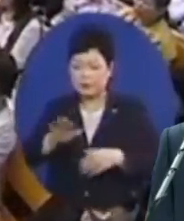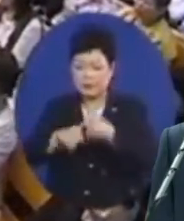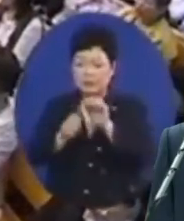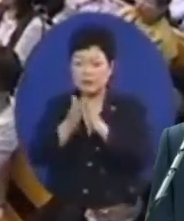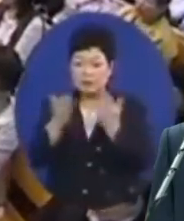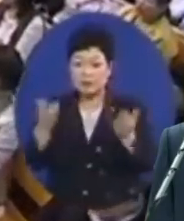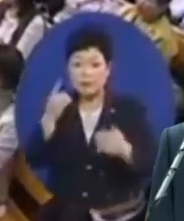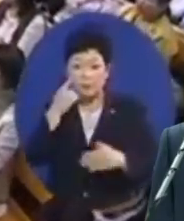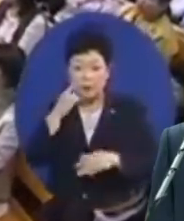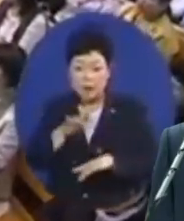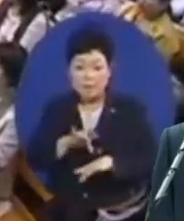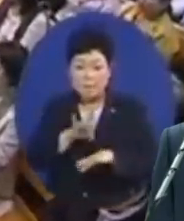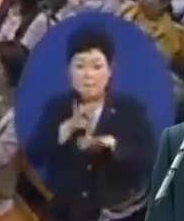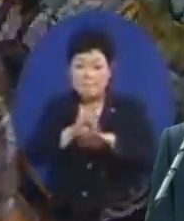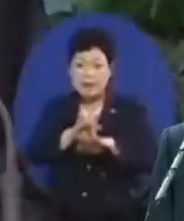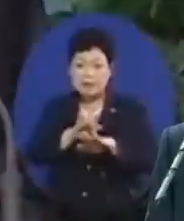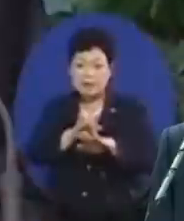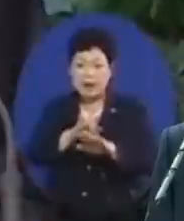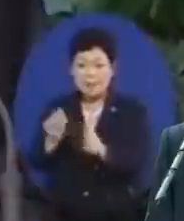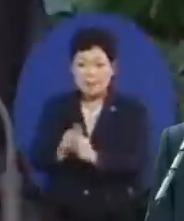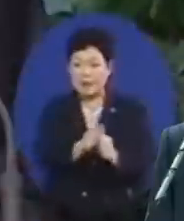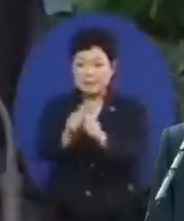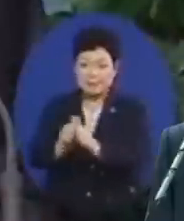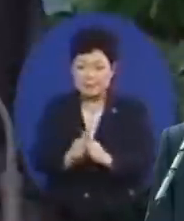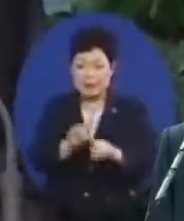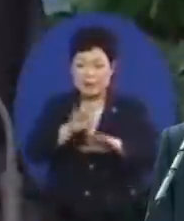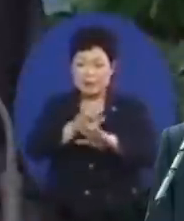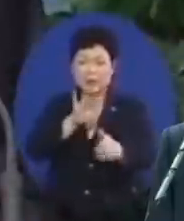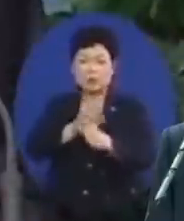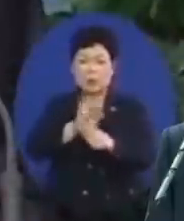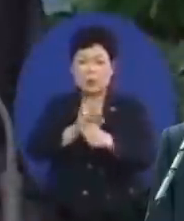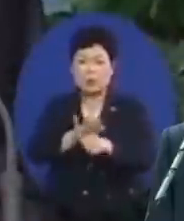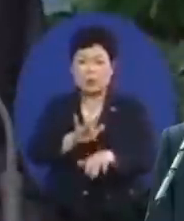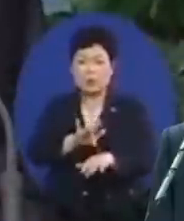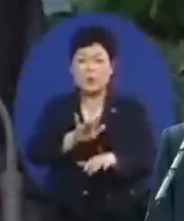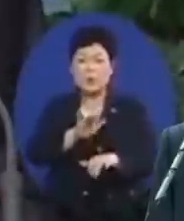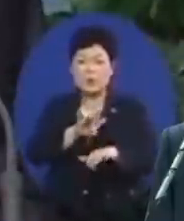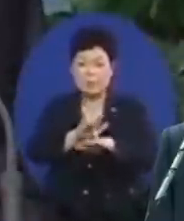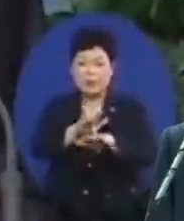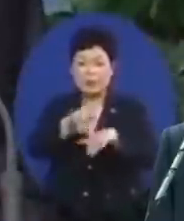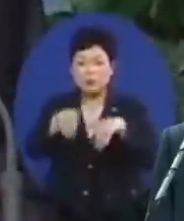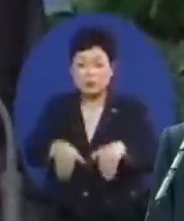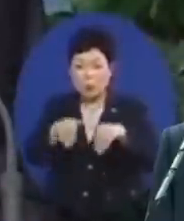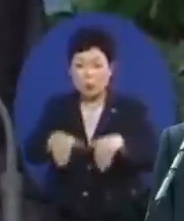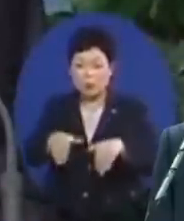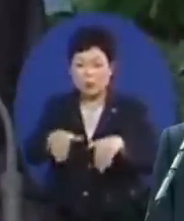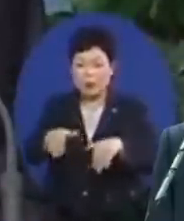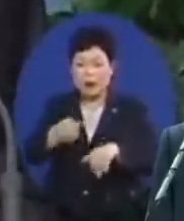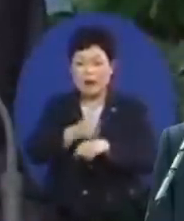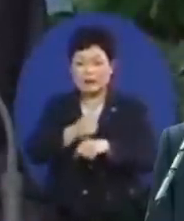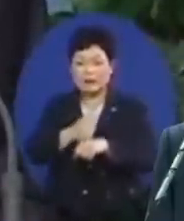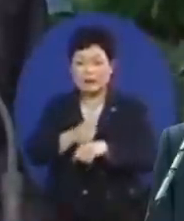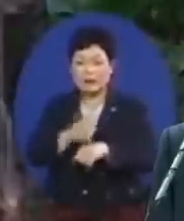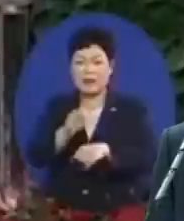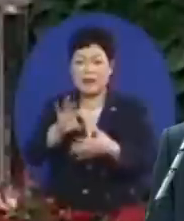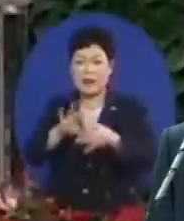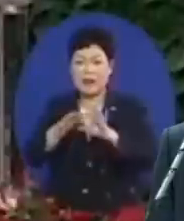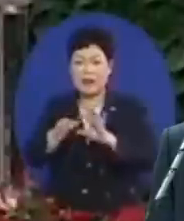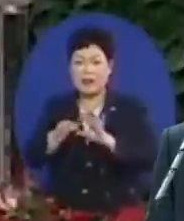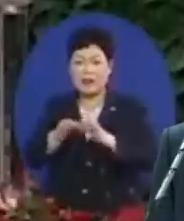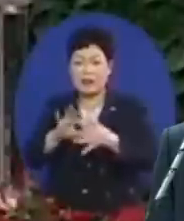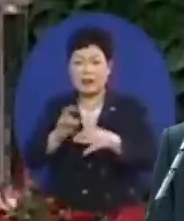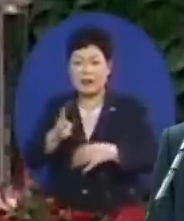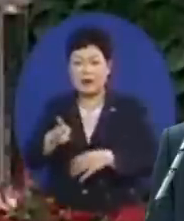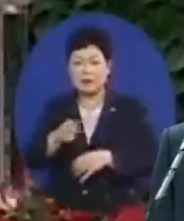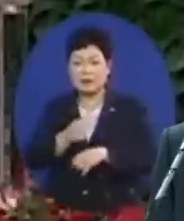성경에 마귀와 패가 되어서 마귀를 돕고 마귀의 종나라타는 귀신이 있어요. 헬라어로는